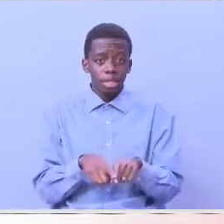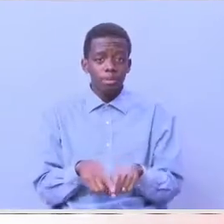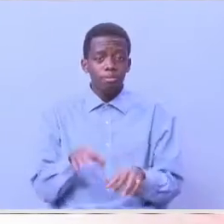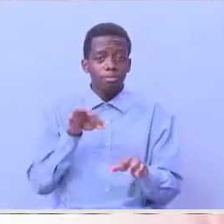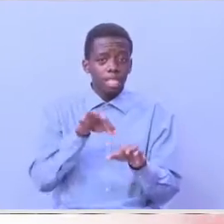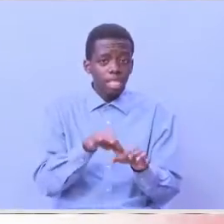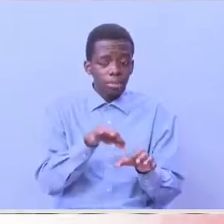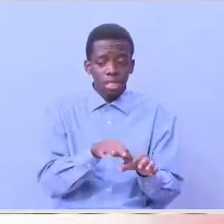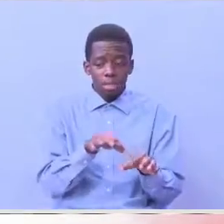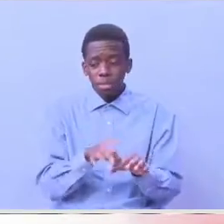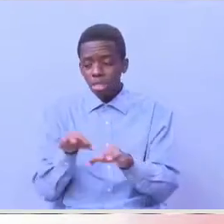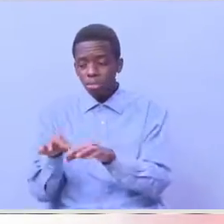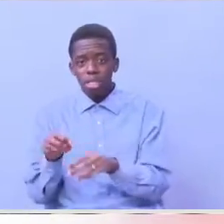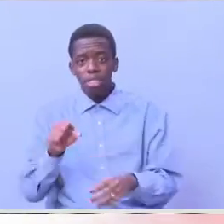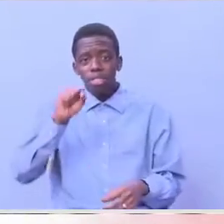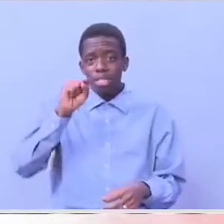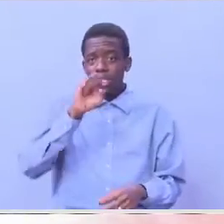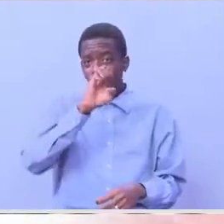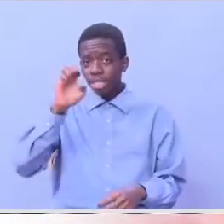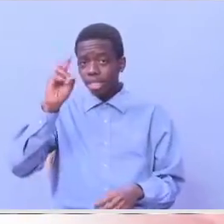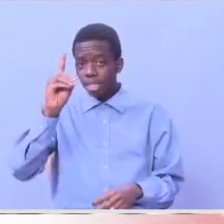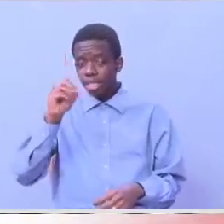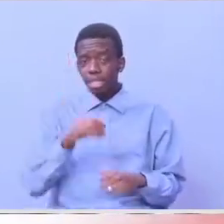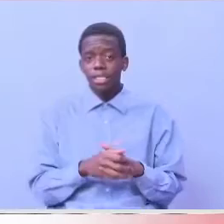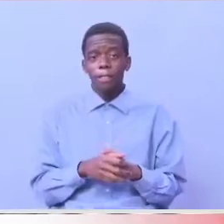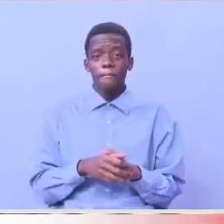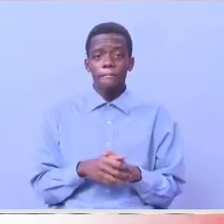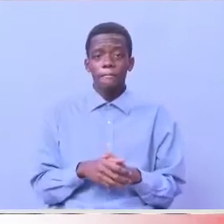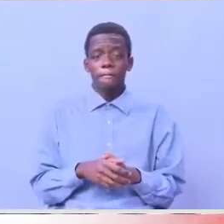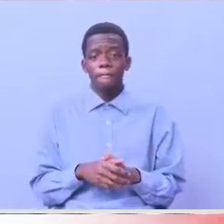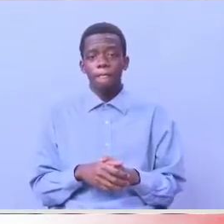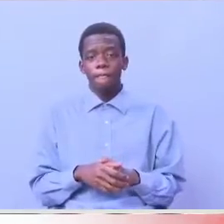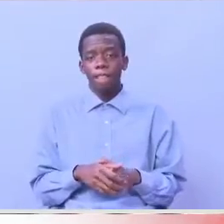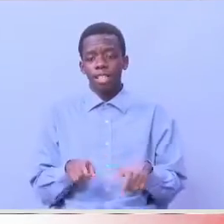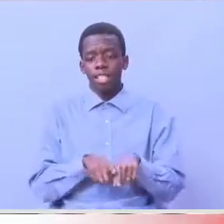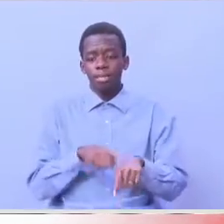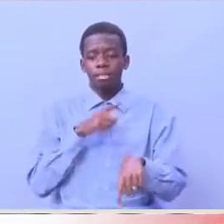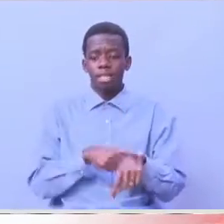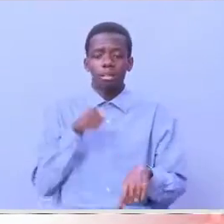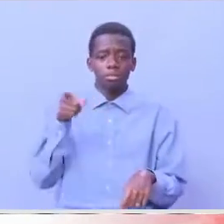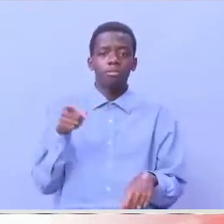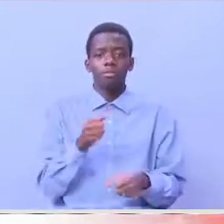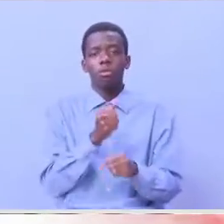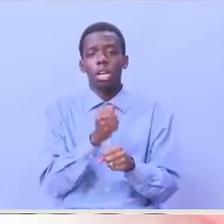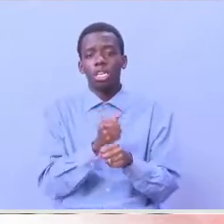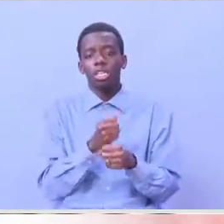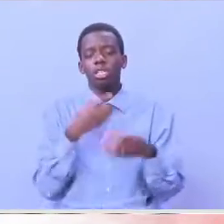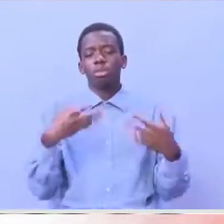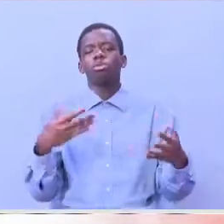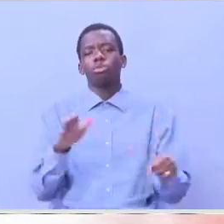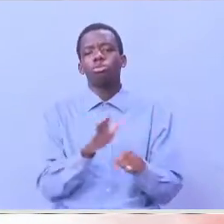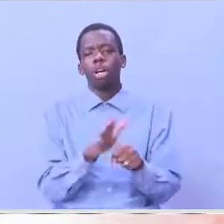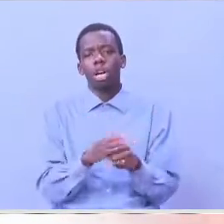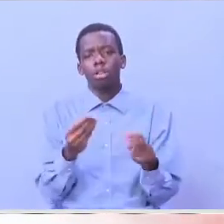mbolea, mbegu na kazi ya mikono. Anapoifanya anafanya kwa jasho jingi sana. Anapoteza pesa nyingi. Na